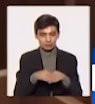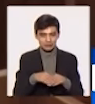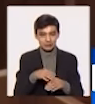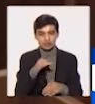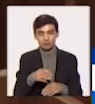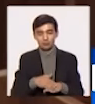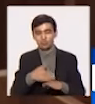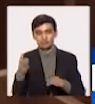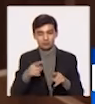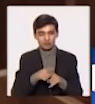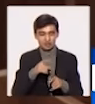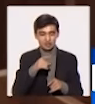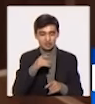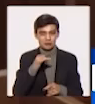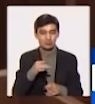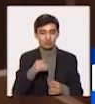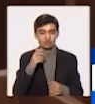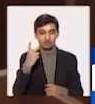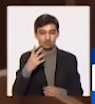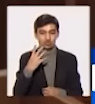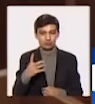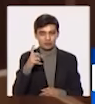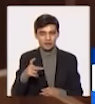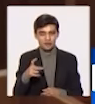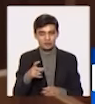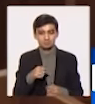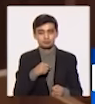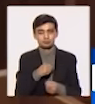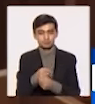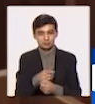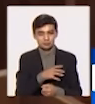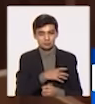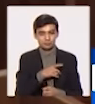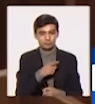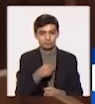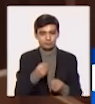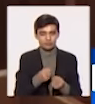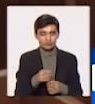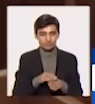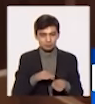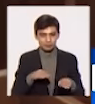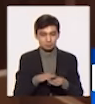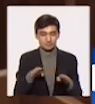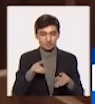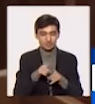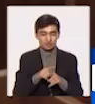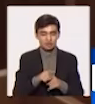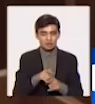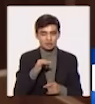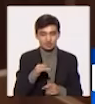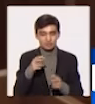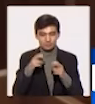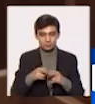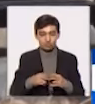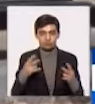былай соғылған. Міне. Мұна соғылғаннан кейін, мұна машина былай неге кетпейді, мұна былай кетеді. Осы анықтау